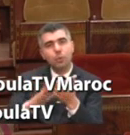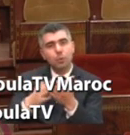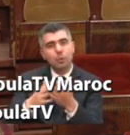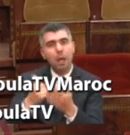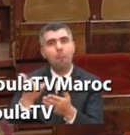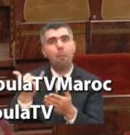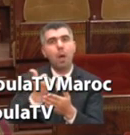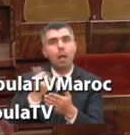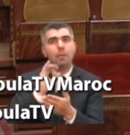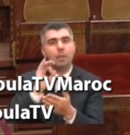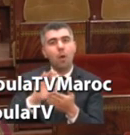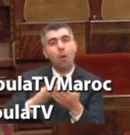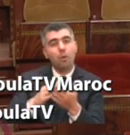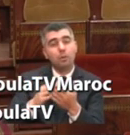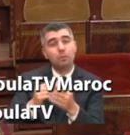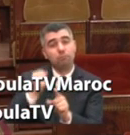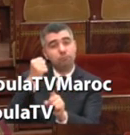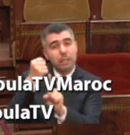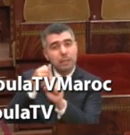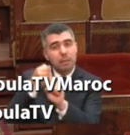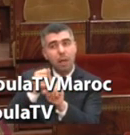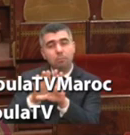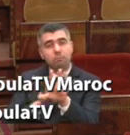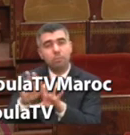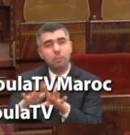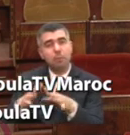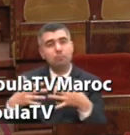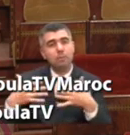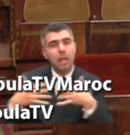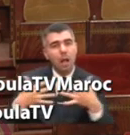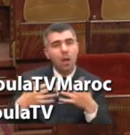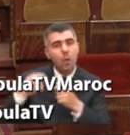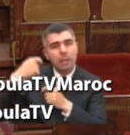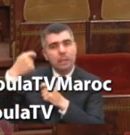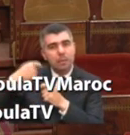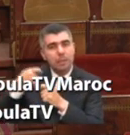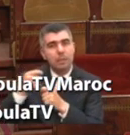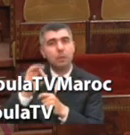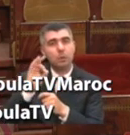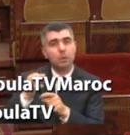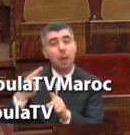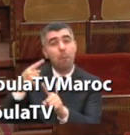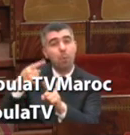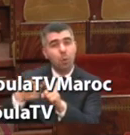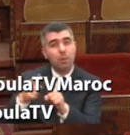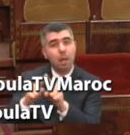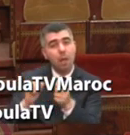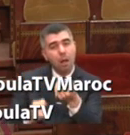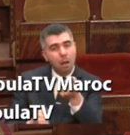الحال الإبداع الفني الكبير الذي يقدمه الفنانة المغاربة، طبيعة الحال إضافة العناية الملكية